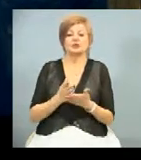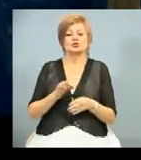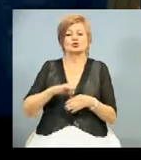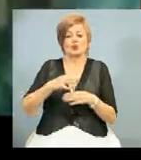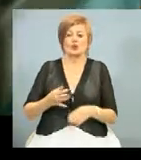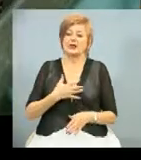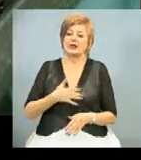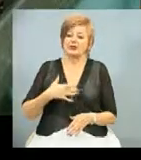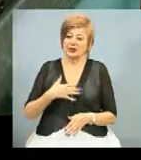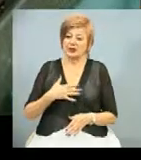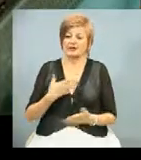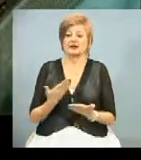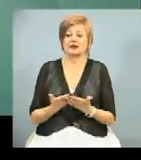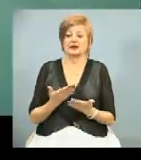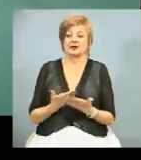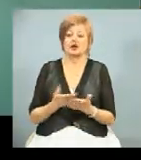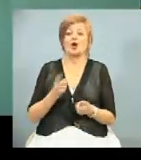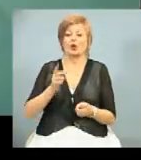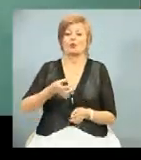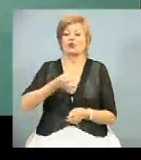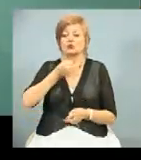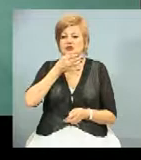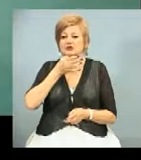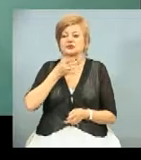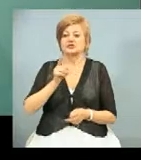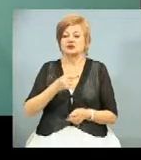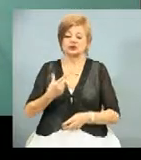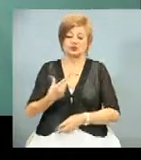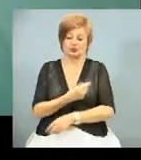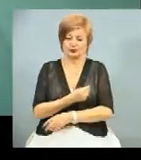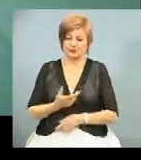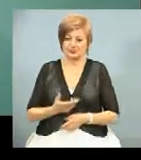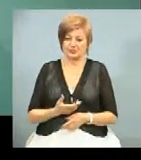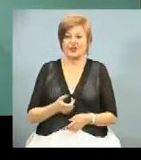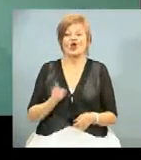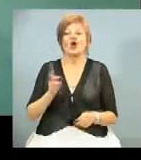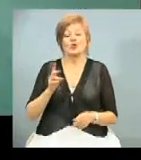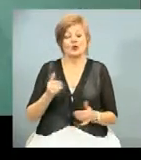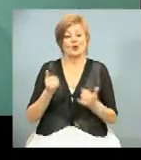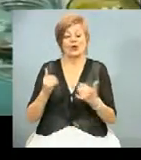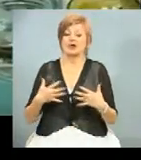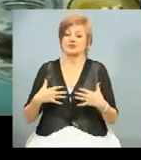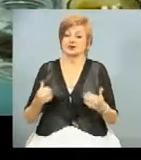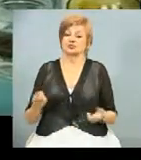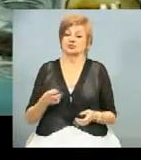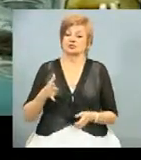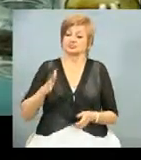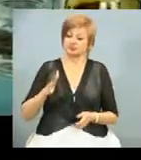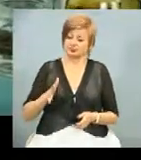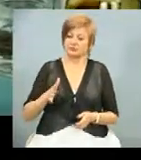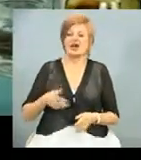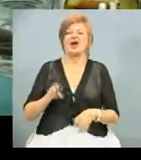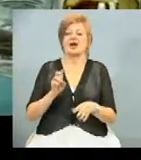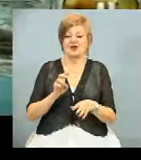та неприємними. Наприклад, кому подобаються ті ж самі щеплення. Втім, іноді заради здоров'я слід і потерпіти.